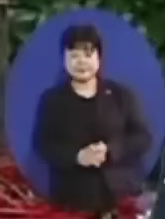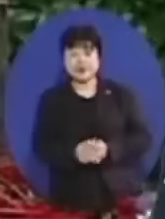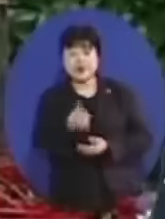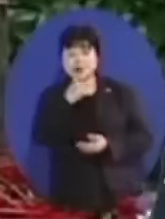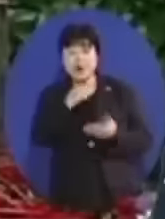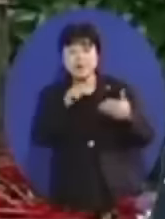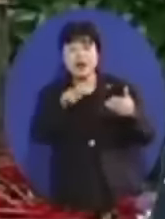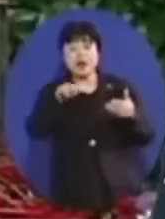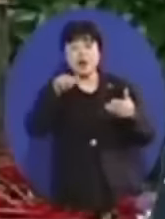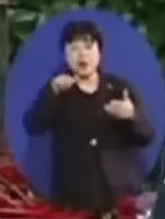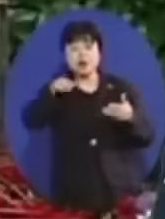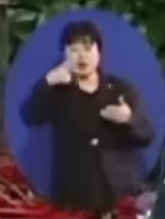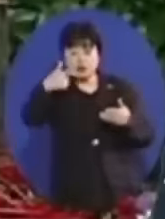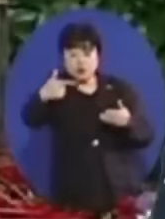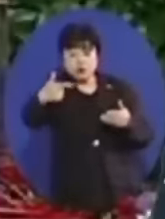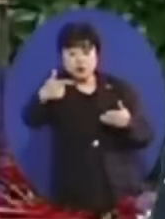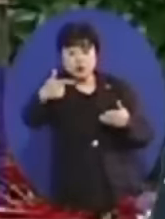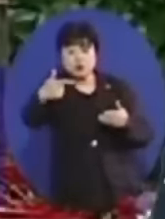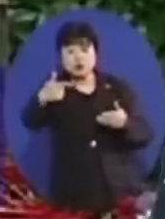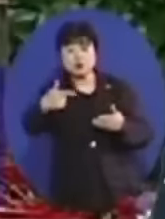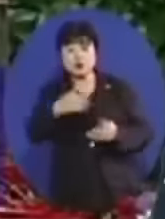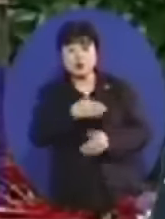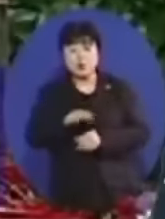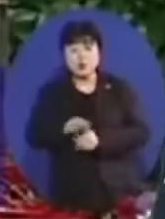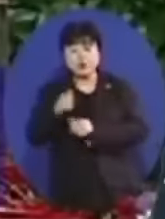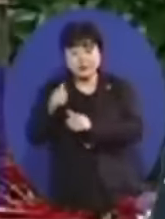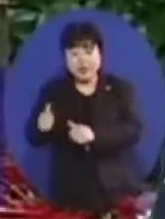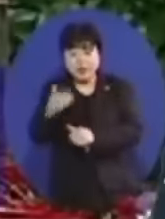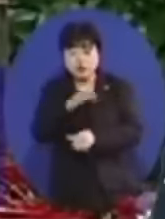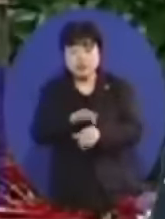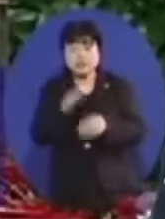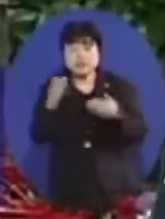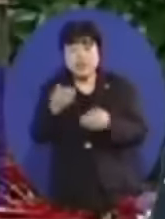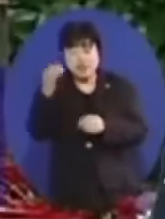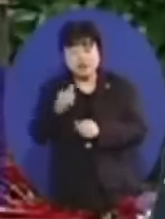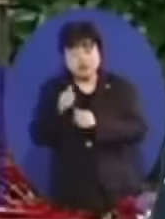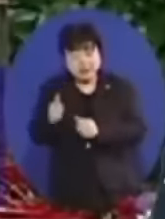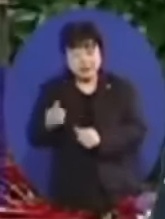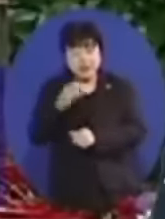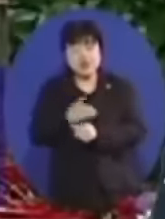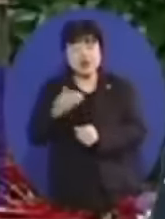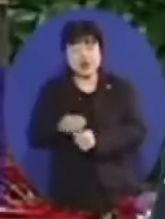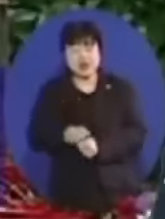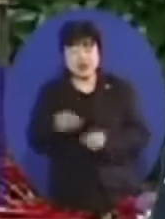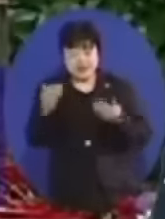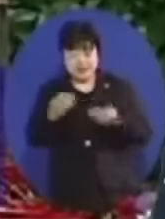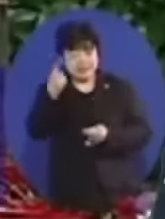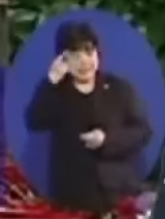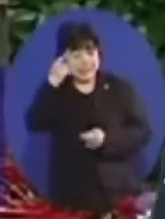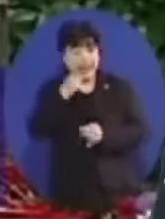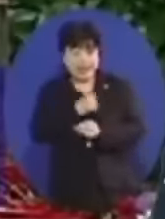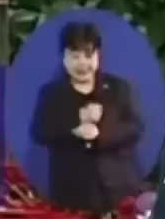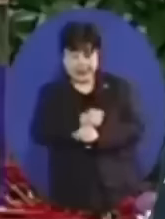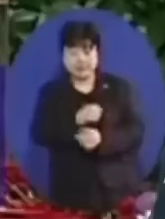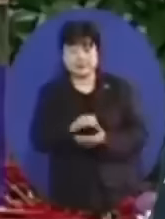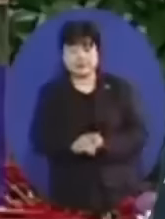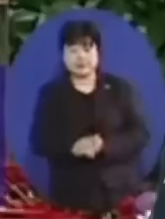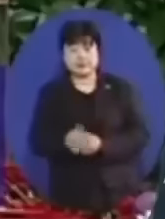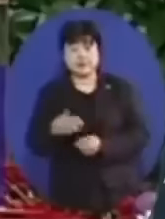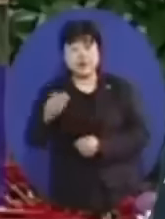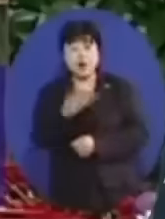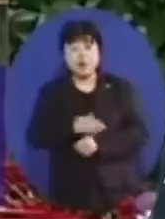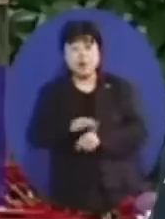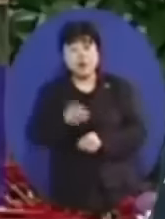로마서 8장 5절로 6절에 육신을 따르는 자는 육신의 일을, 영의 일을 따르는 자는 영의 일을 생각하나니 육신의